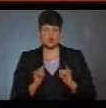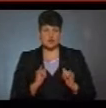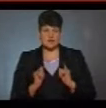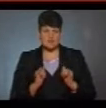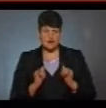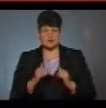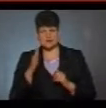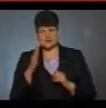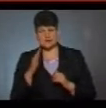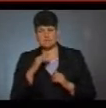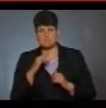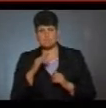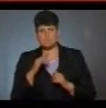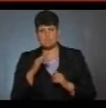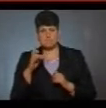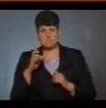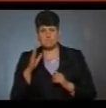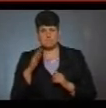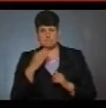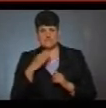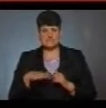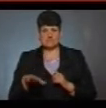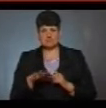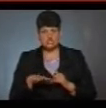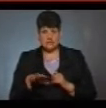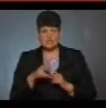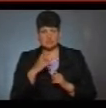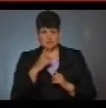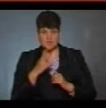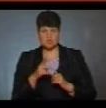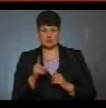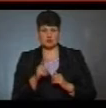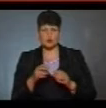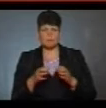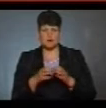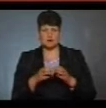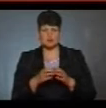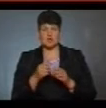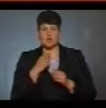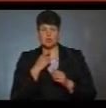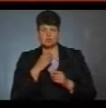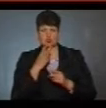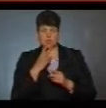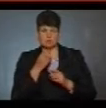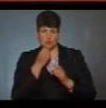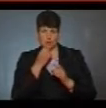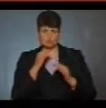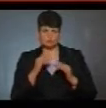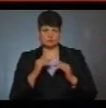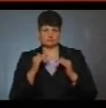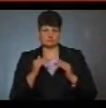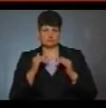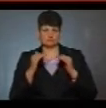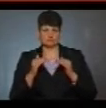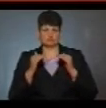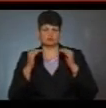там десь на якусь долю відсотків і «Голос народу», то бачимо, що партія «Голос» десь демонструє таку хорошу тенденцію, і я